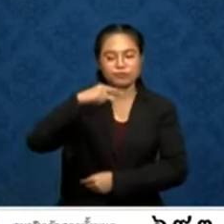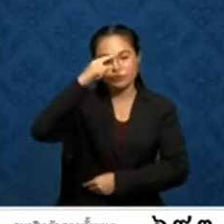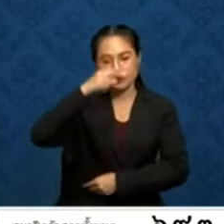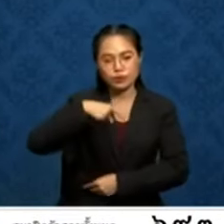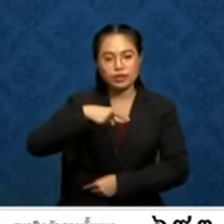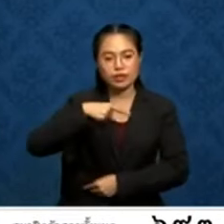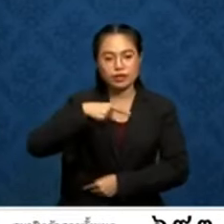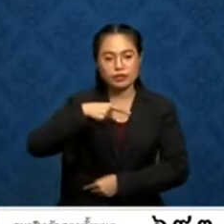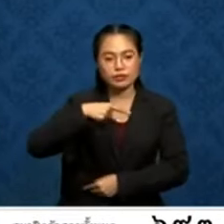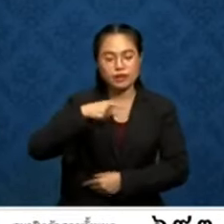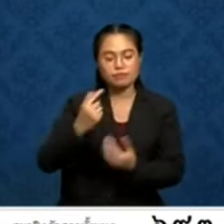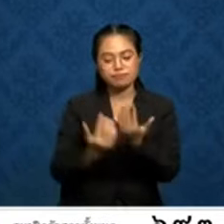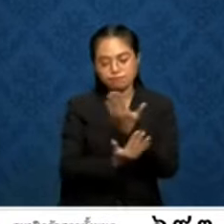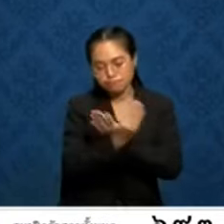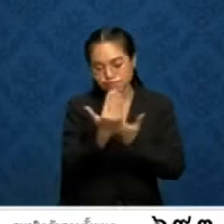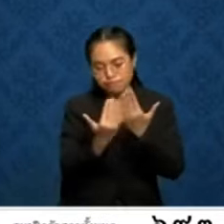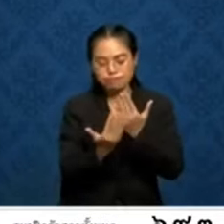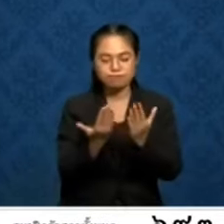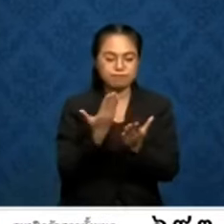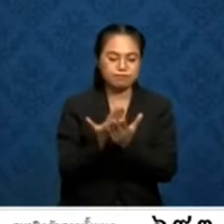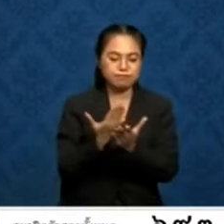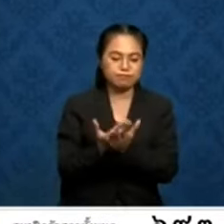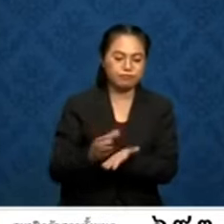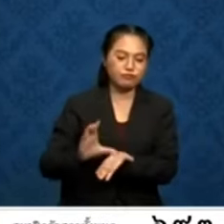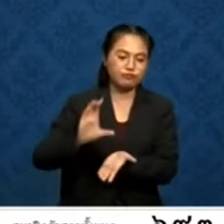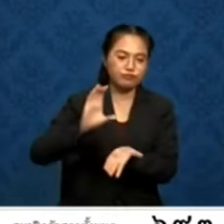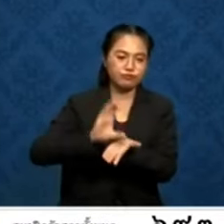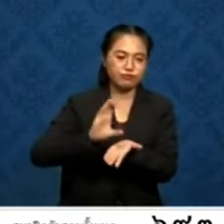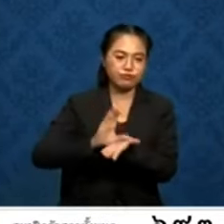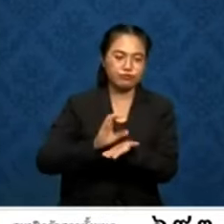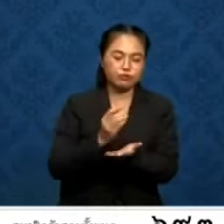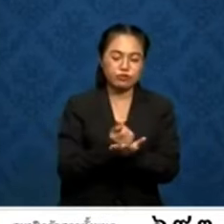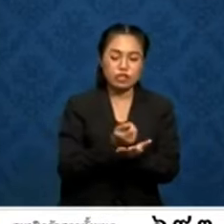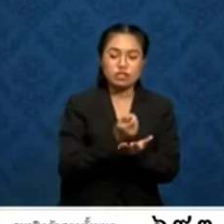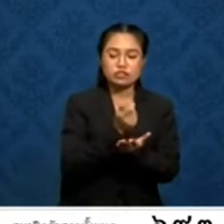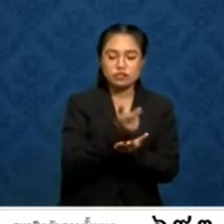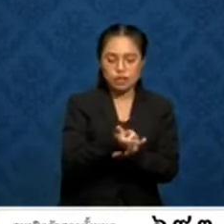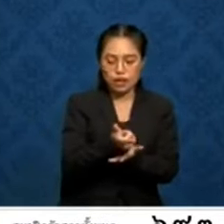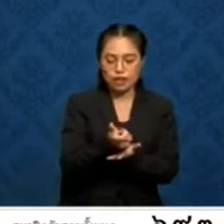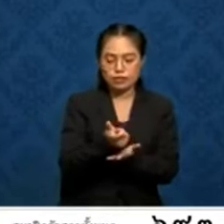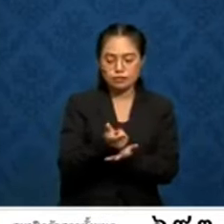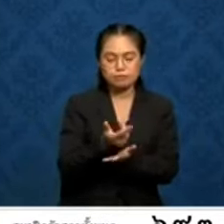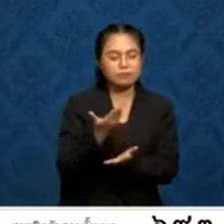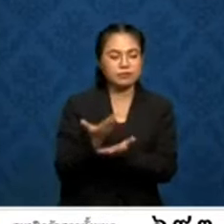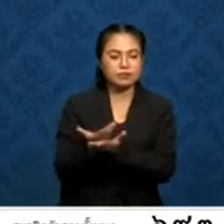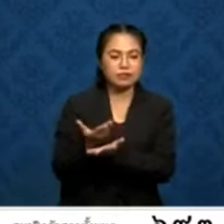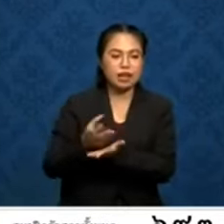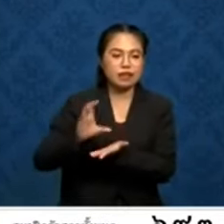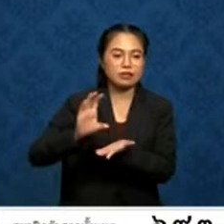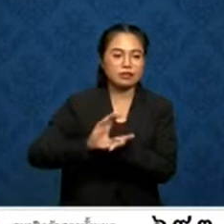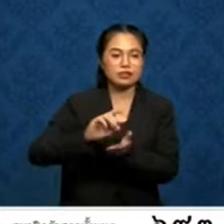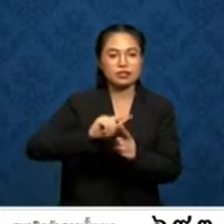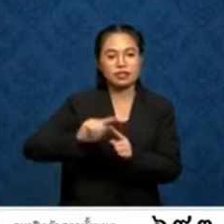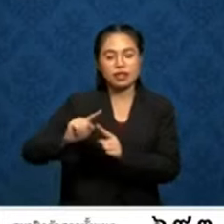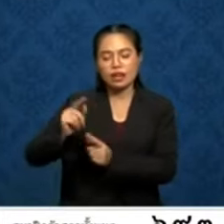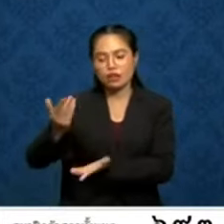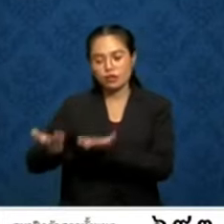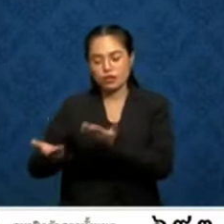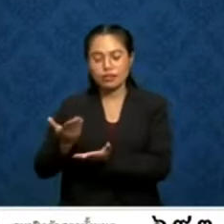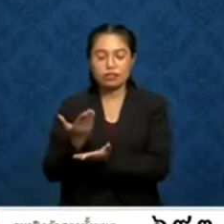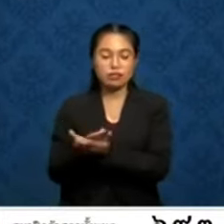การพิจารณาค่าใช้จ่ายจากแหล่งเงินงบประมาณและเงินนอกงบประมาณทั้งในส่วนของเงิน